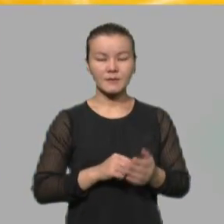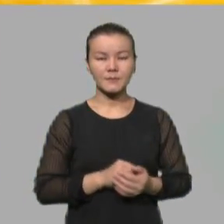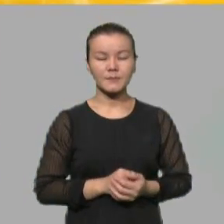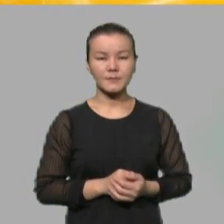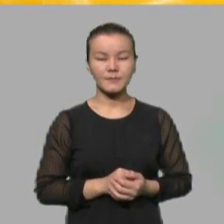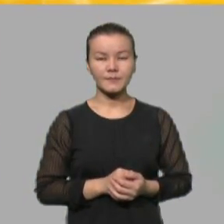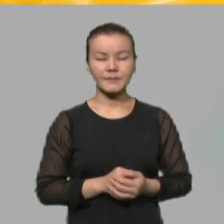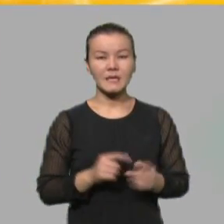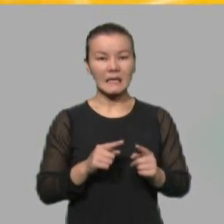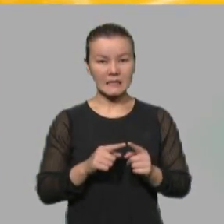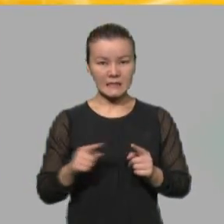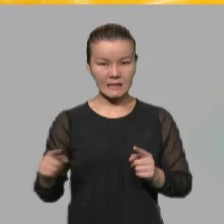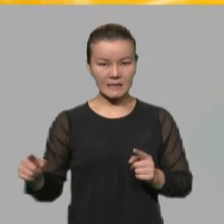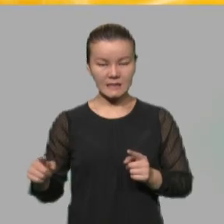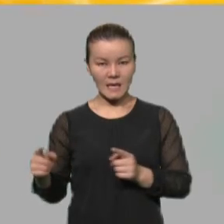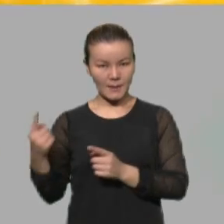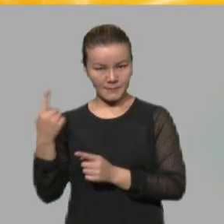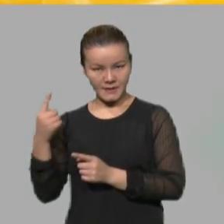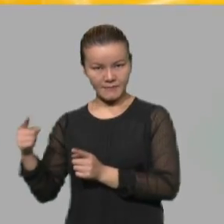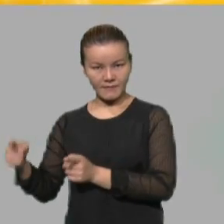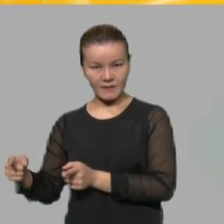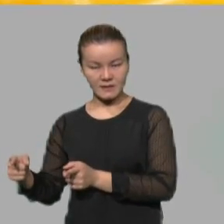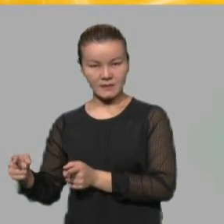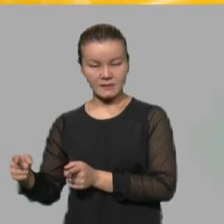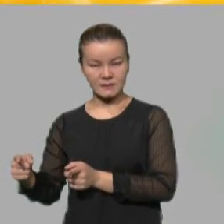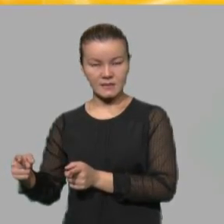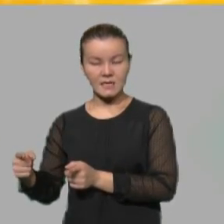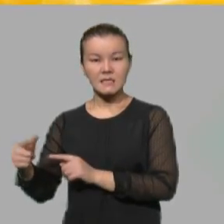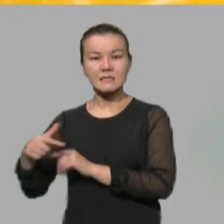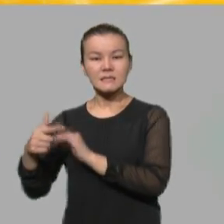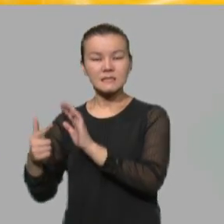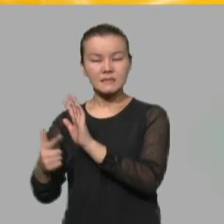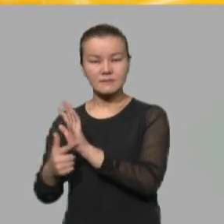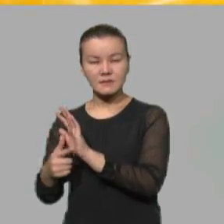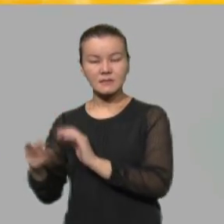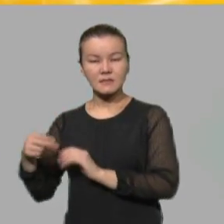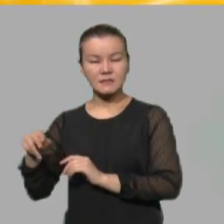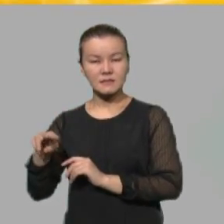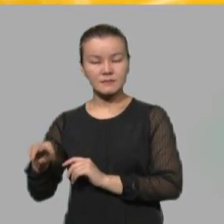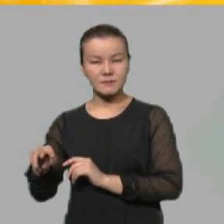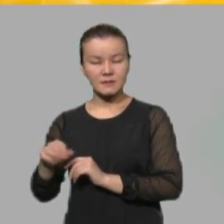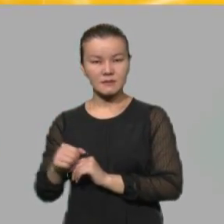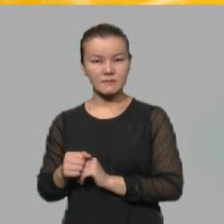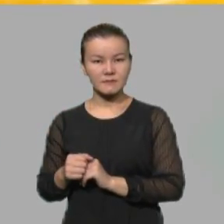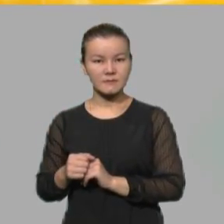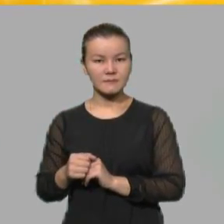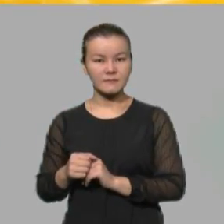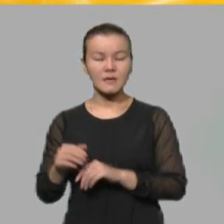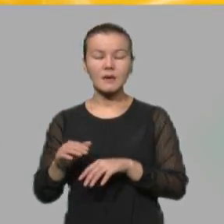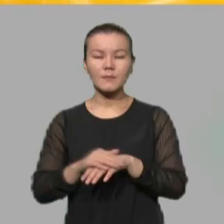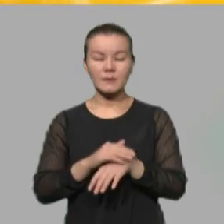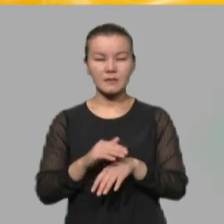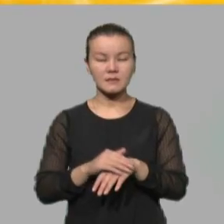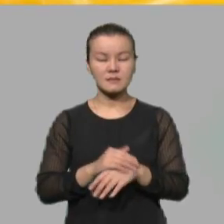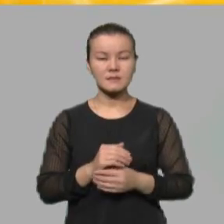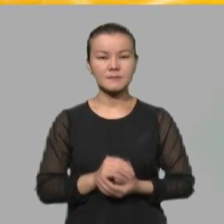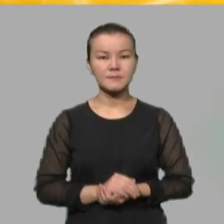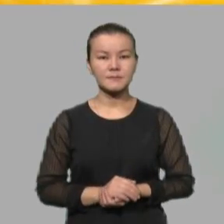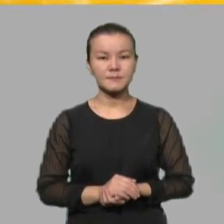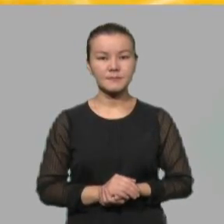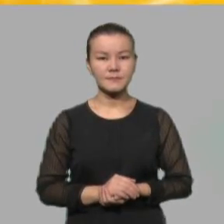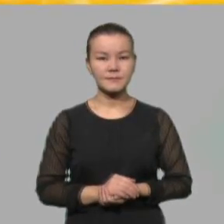Проверяем. Длина первого отрезка 17 дециметров.